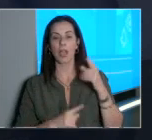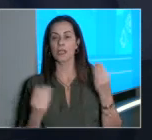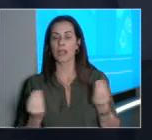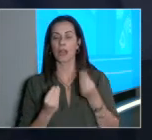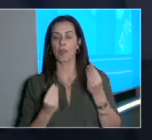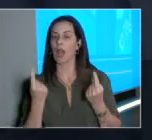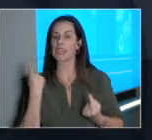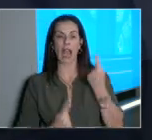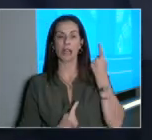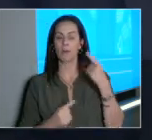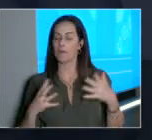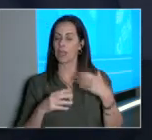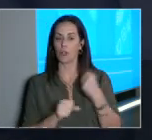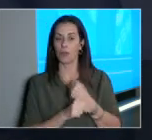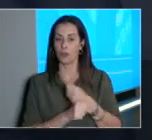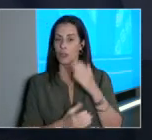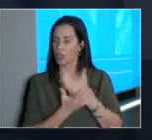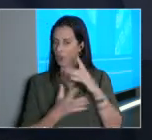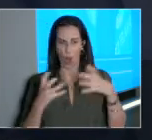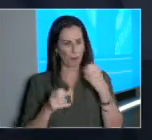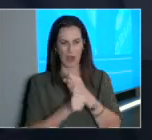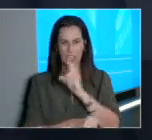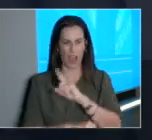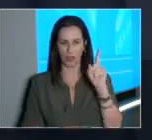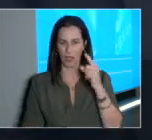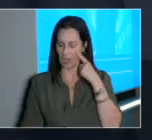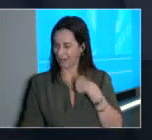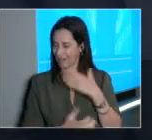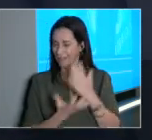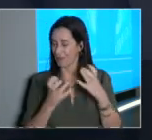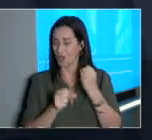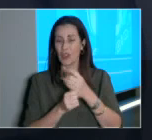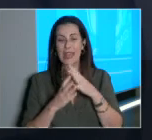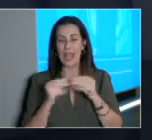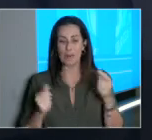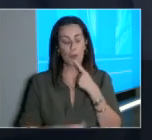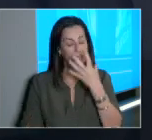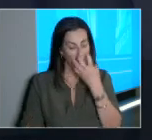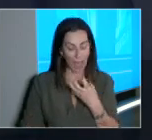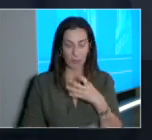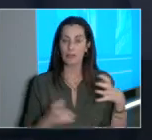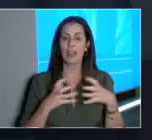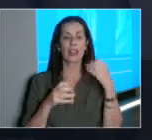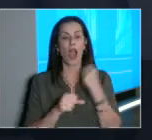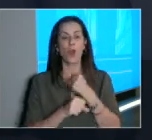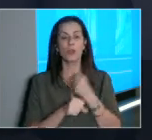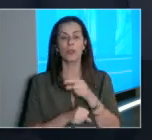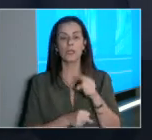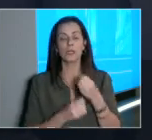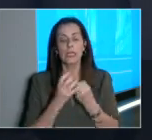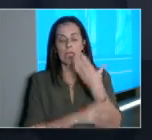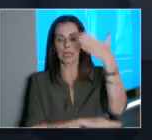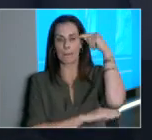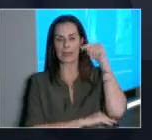דבר חסר תקדים במפלגת העבודה, שהיא כבר לא מפלגת העבודה. בעיניי היא כבר נעלמה. אני אומר את זה בצער, כי מפלגת העבודה היא יסדה